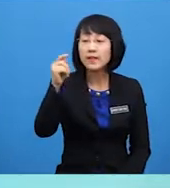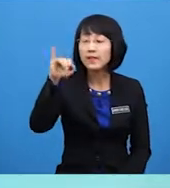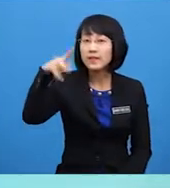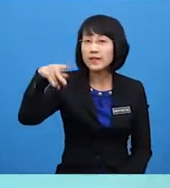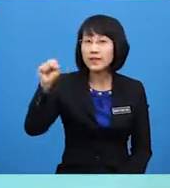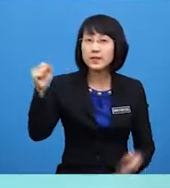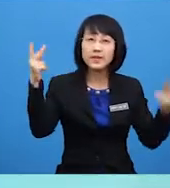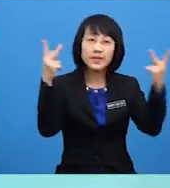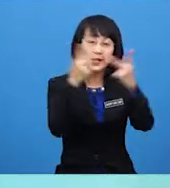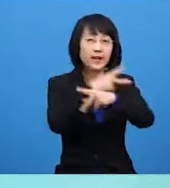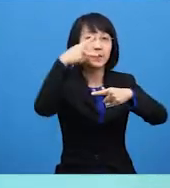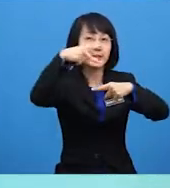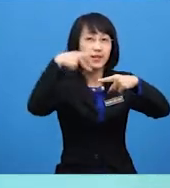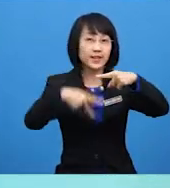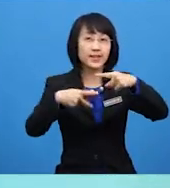pecahan.